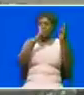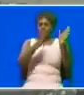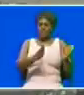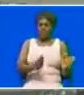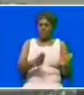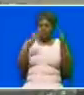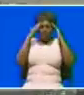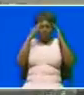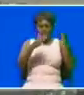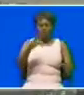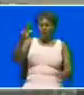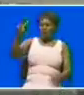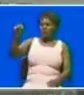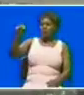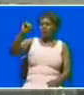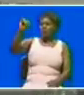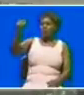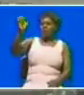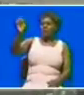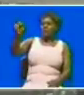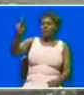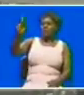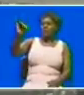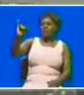Nderi anamwangazia Njeri Muhara.